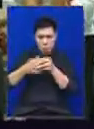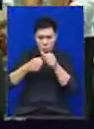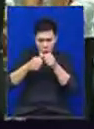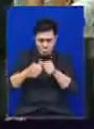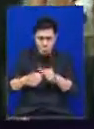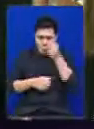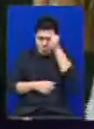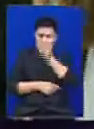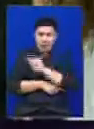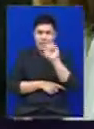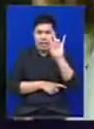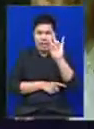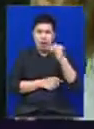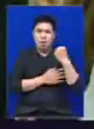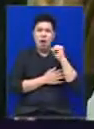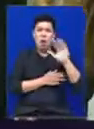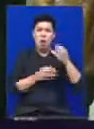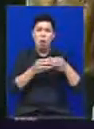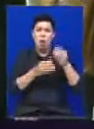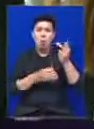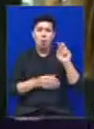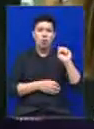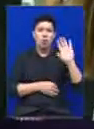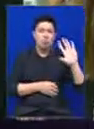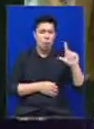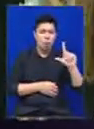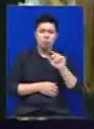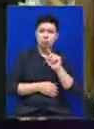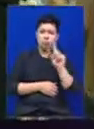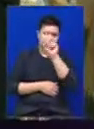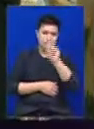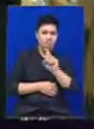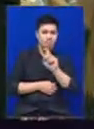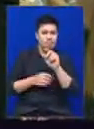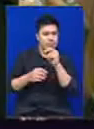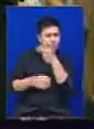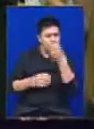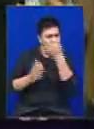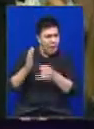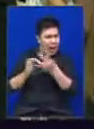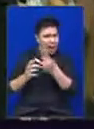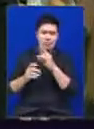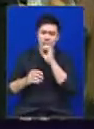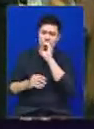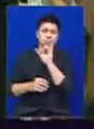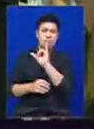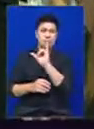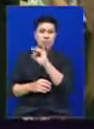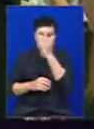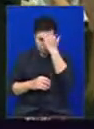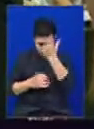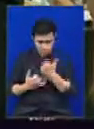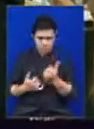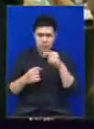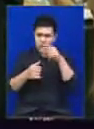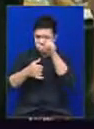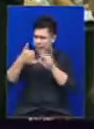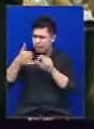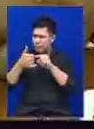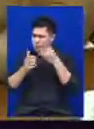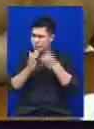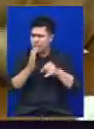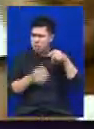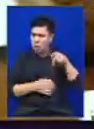ามอำนาจของคสช.โดยยังไม่ตั้งข้อกล่าวหานะครับและไม่แน่ว่าพฤติกรรมดังกล่าวอาจจะขัดต่อพระราชบัญญัติประชามติด้วยหรือ